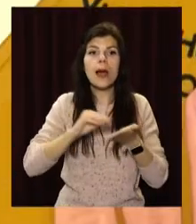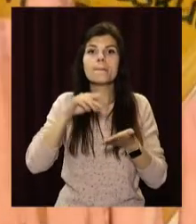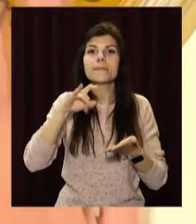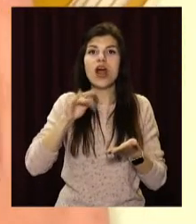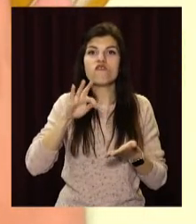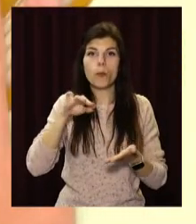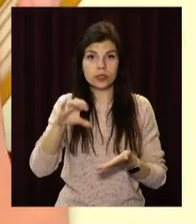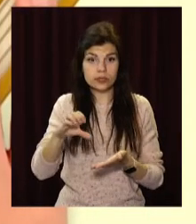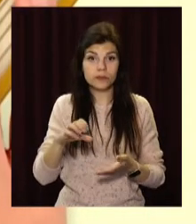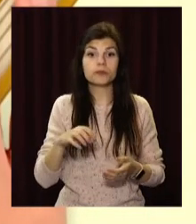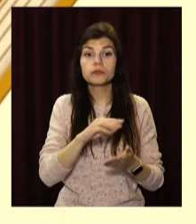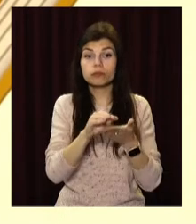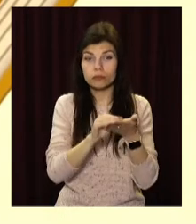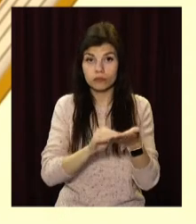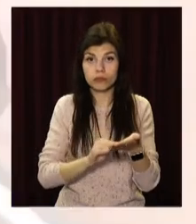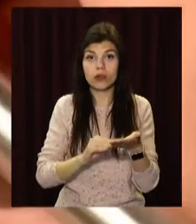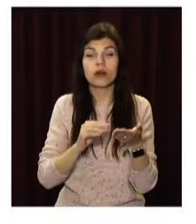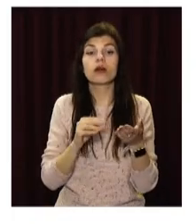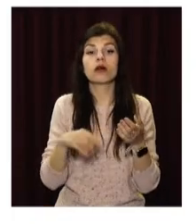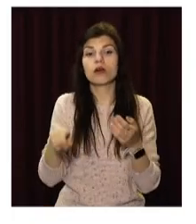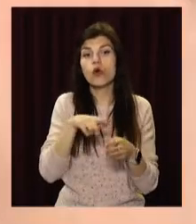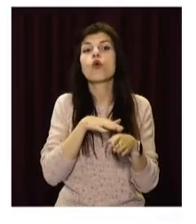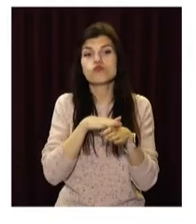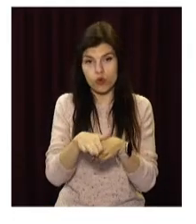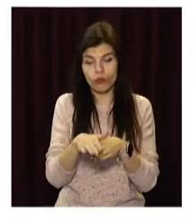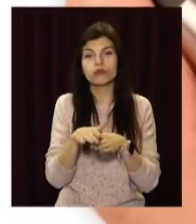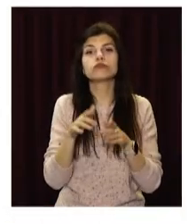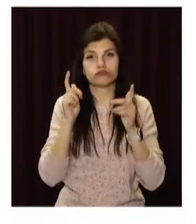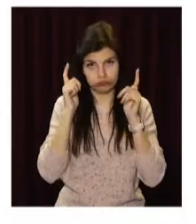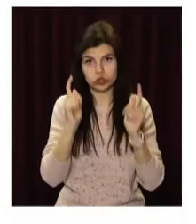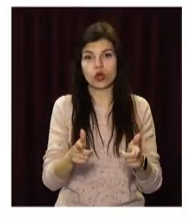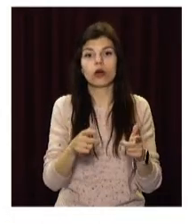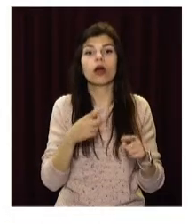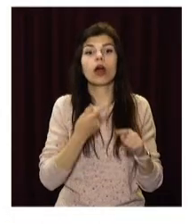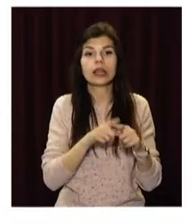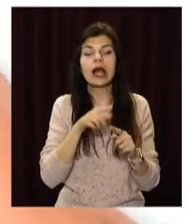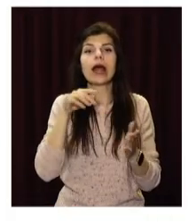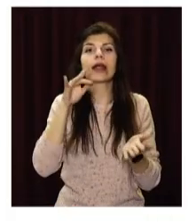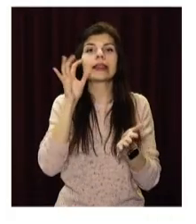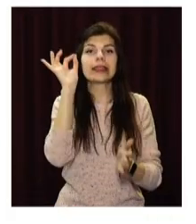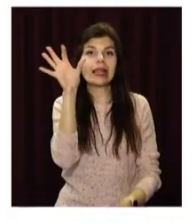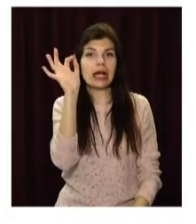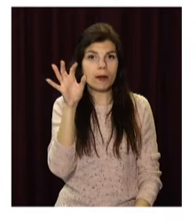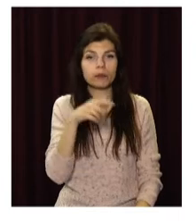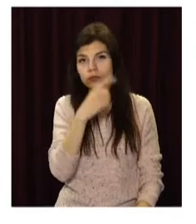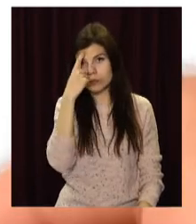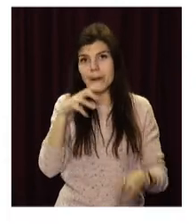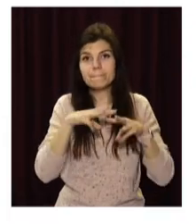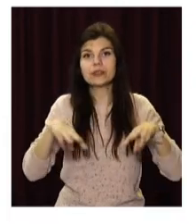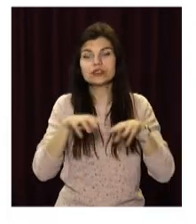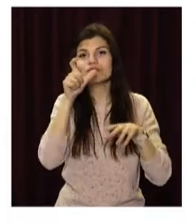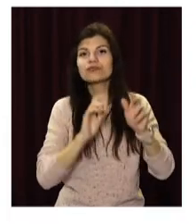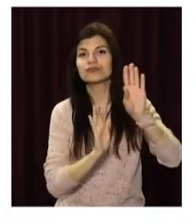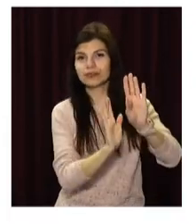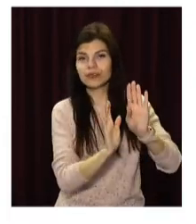правопису. Апеляцію Кабміну по цій справі повністю задовольнили. Про це у Телеграм повідомила заступниця міністра